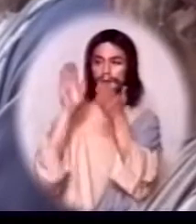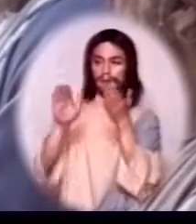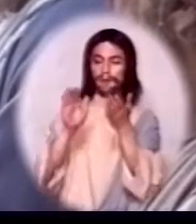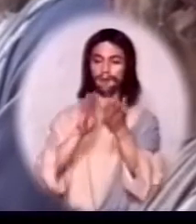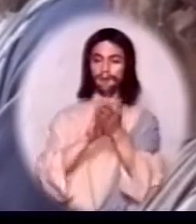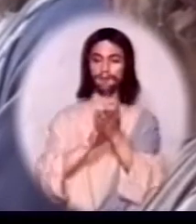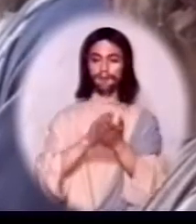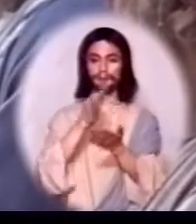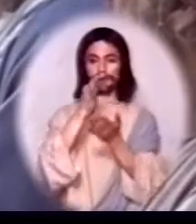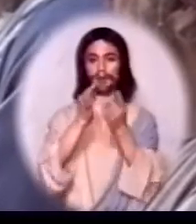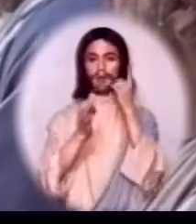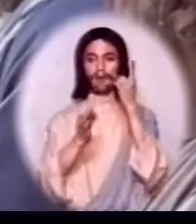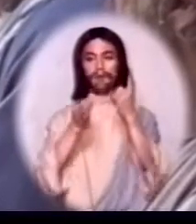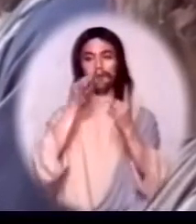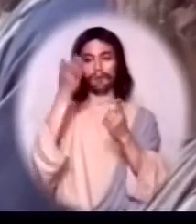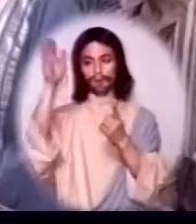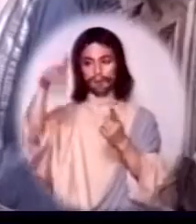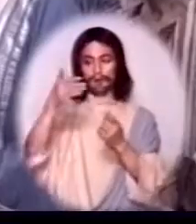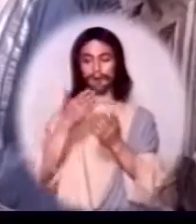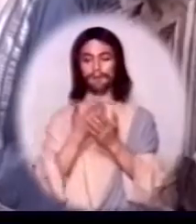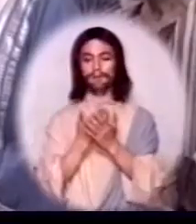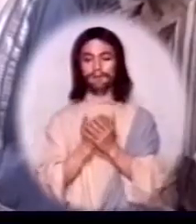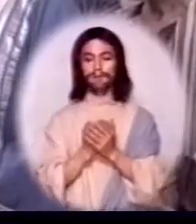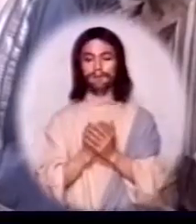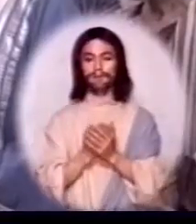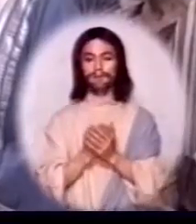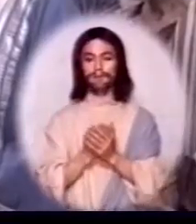겁니다! 은전 하나를 내게 보이라.